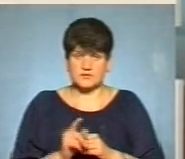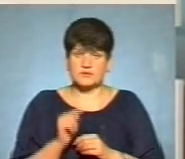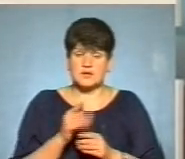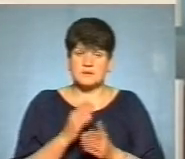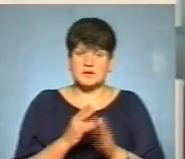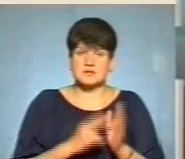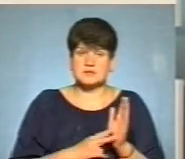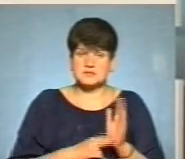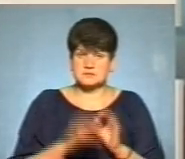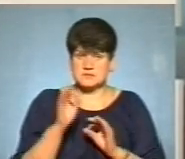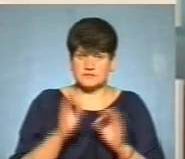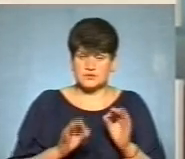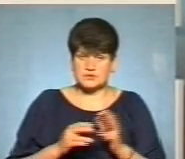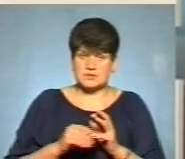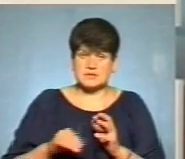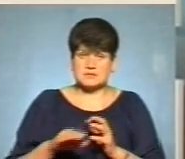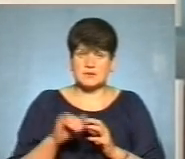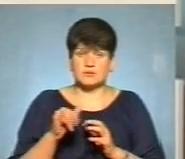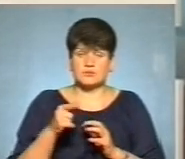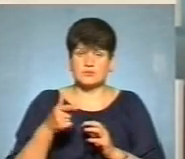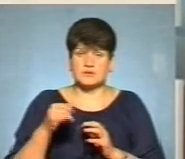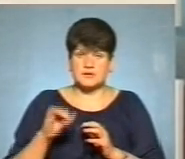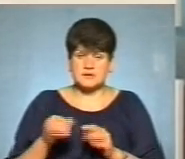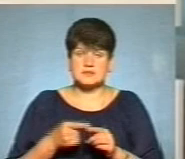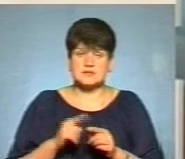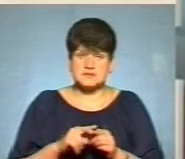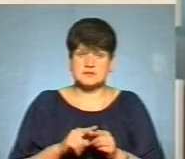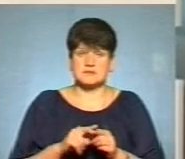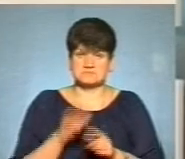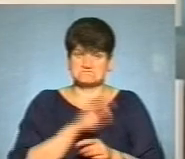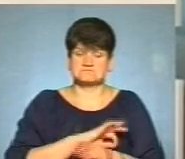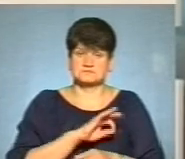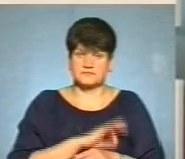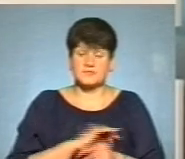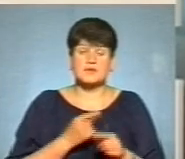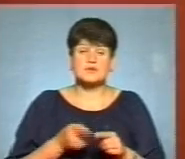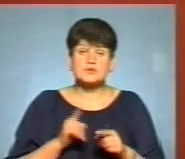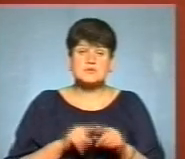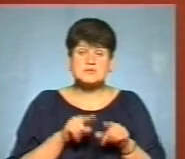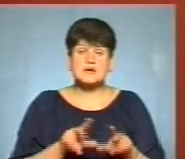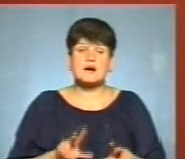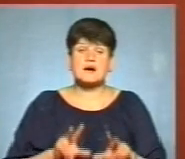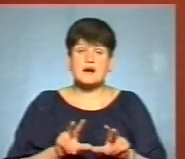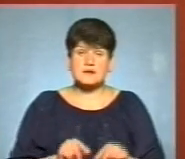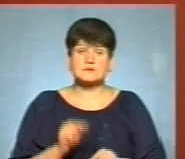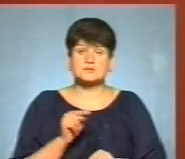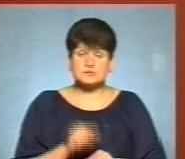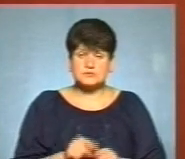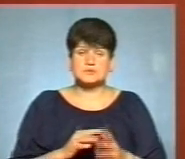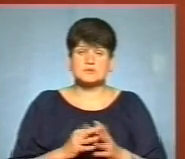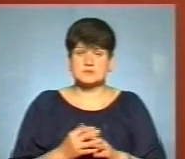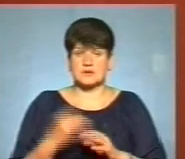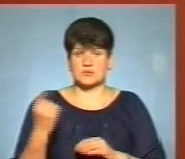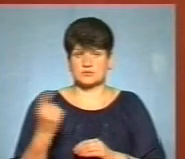має 70% земельних угідь, відноситься до категорії продуктивних, то це гарантія того, що сільське